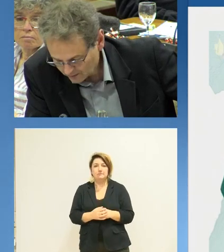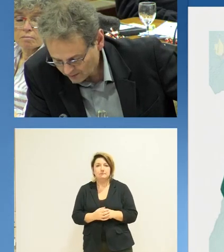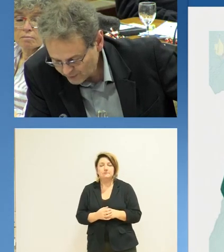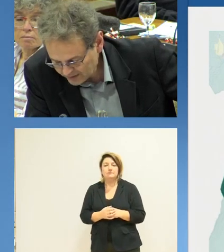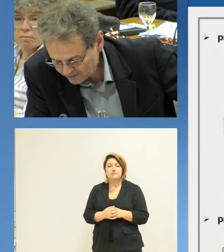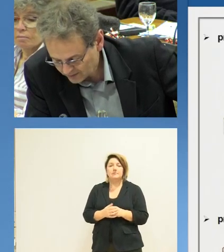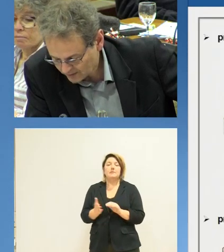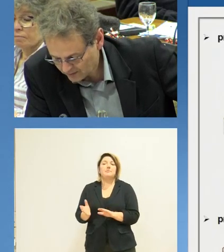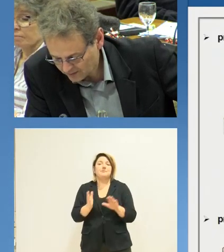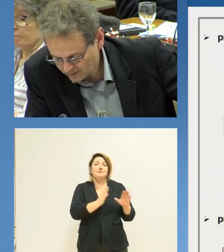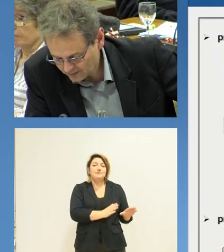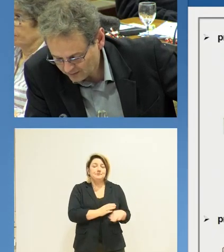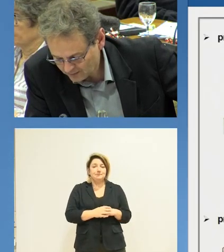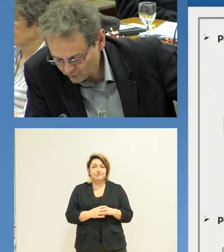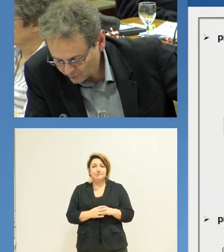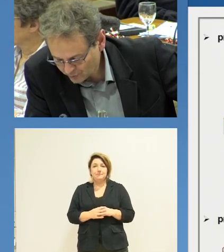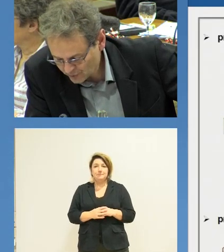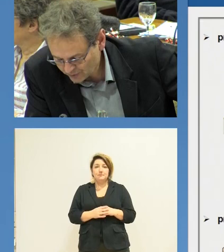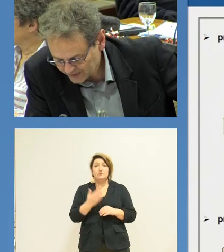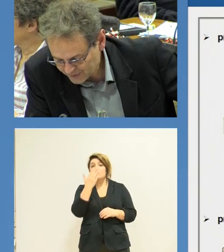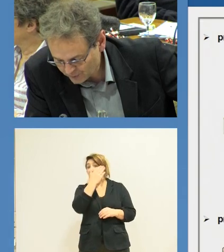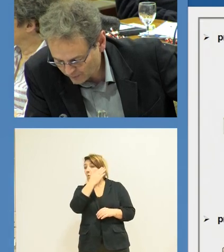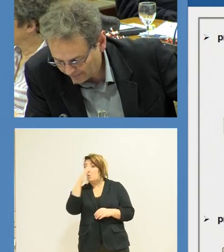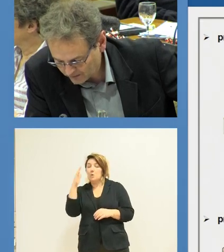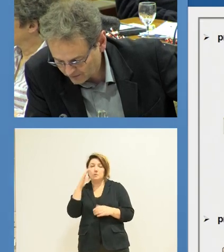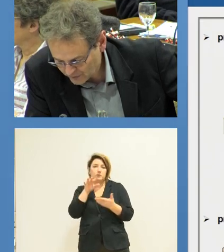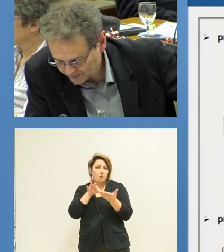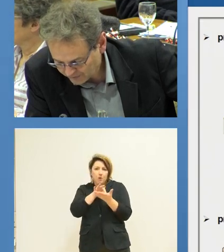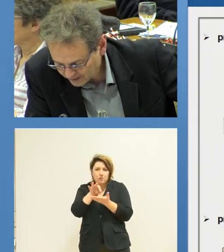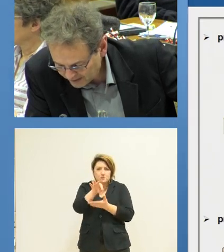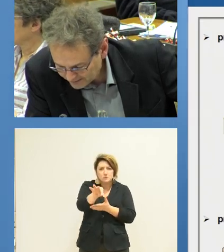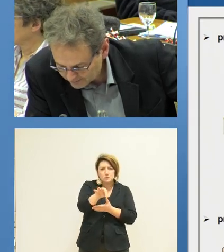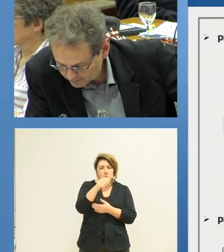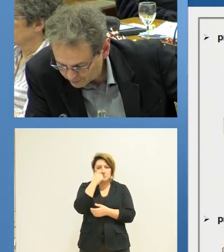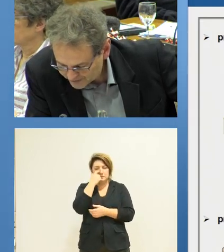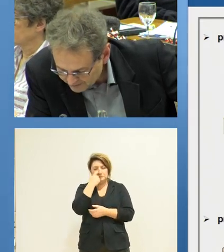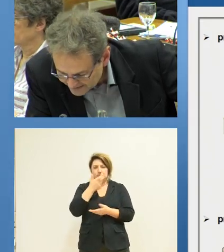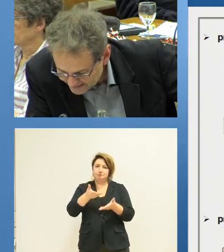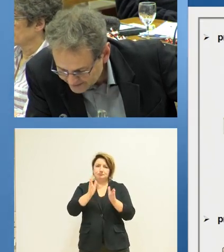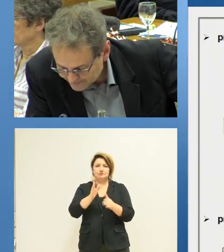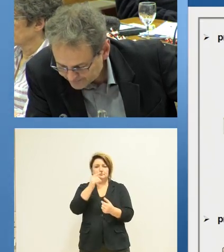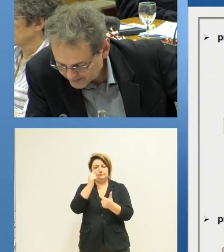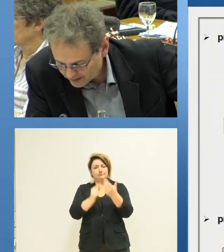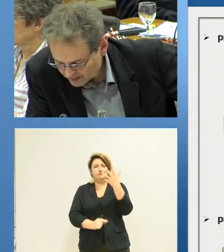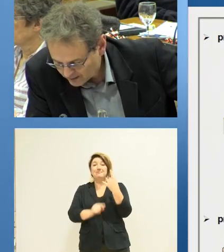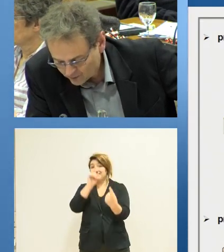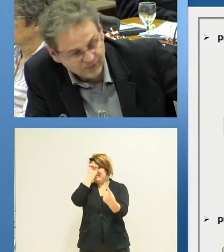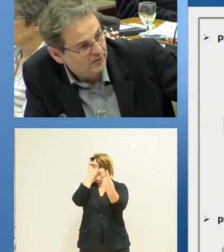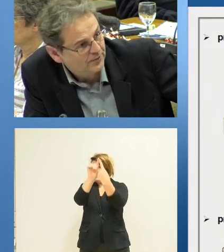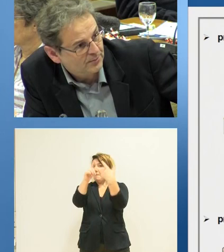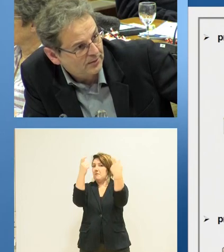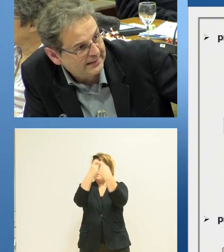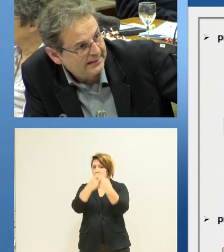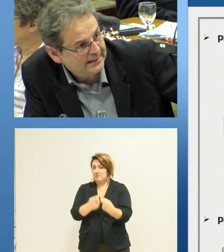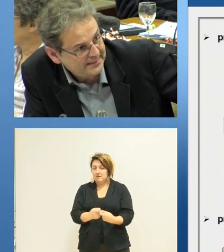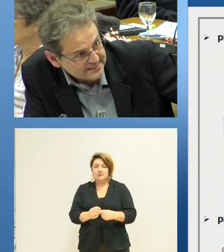ensuite d'autres orientations sont affirmés plus thématiques concernant